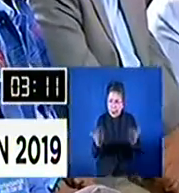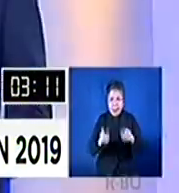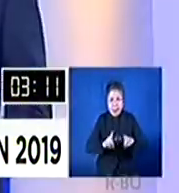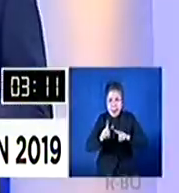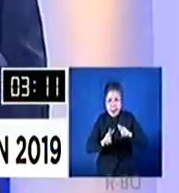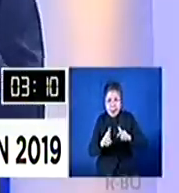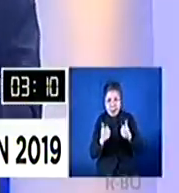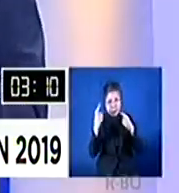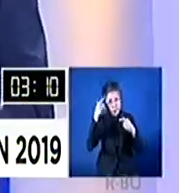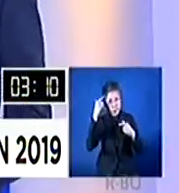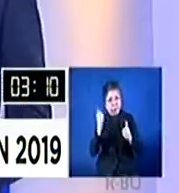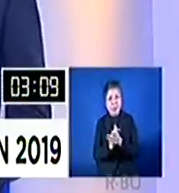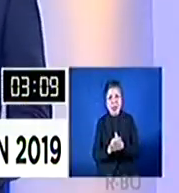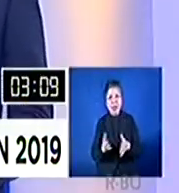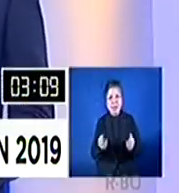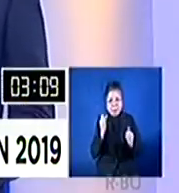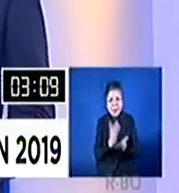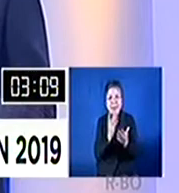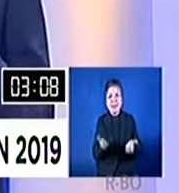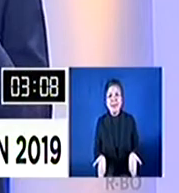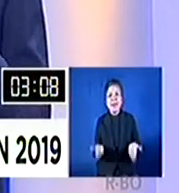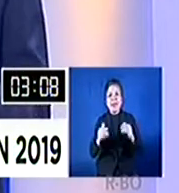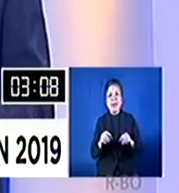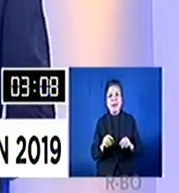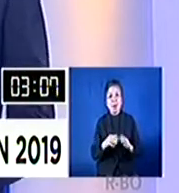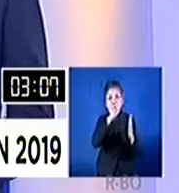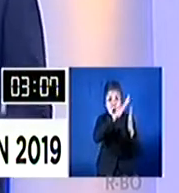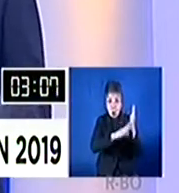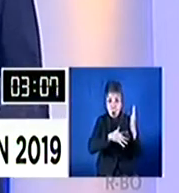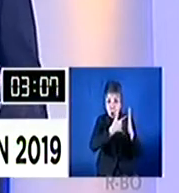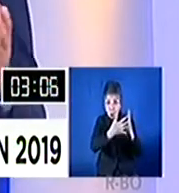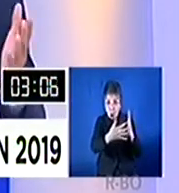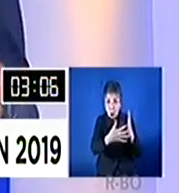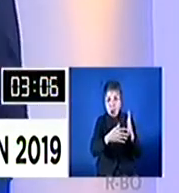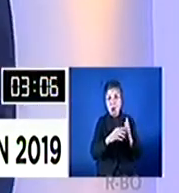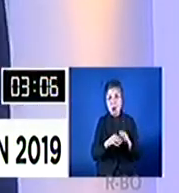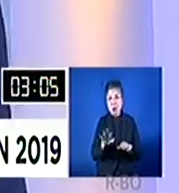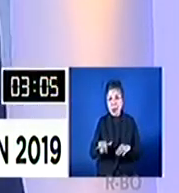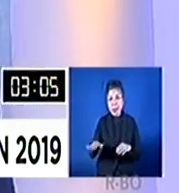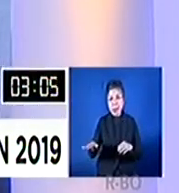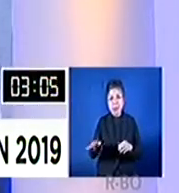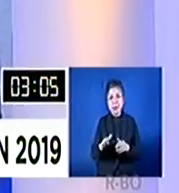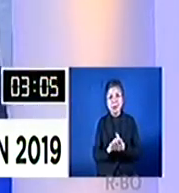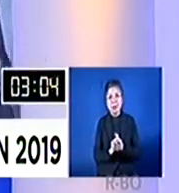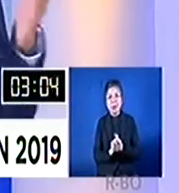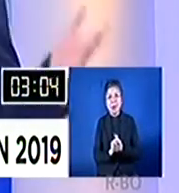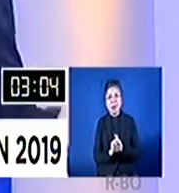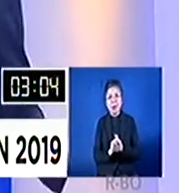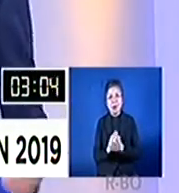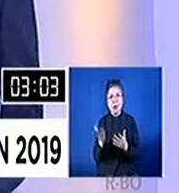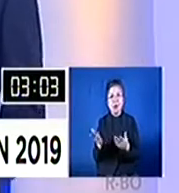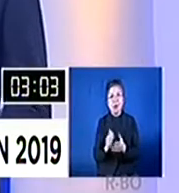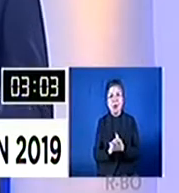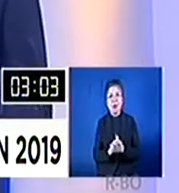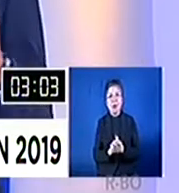kompetensinya, kita pastikan kesejahteraannya. Kurikulum, Ananda Salsabila Umar di